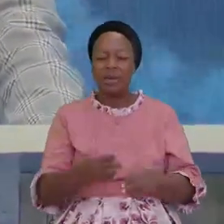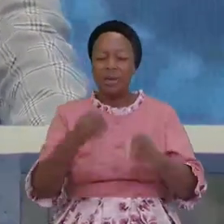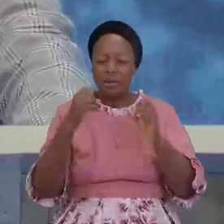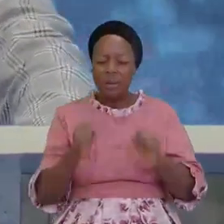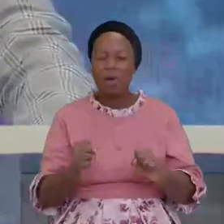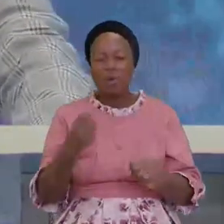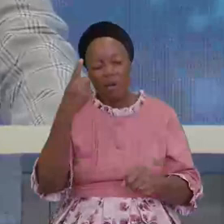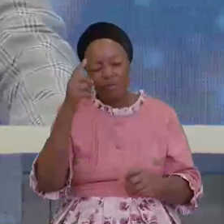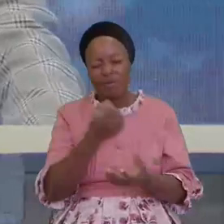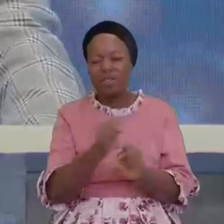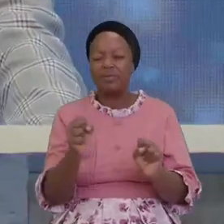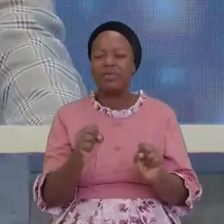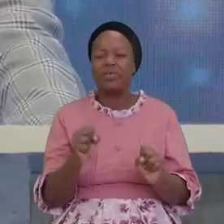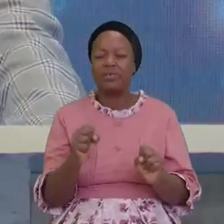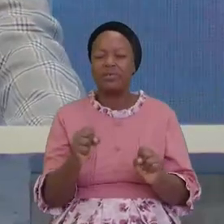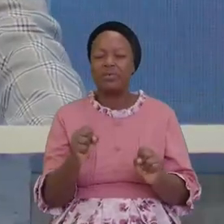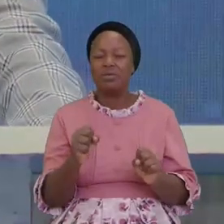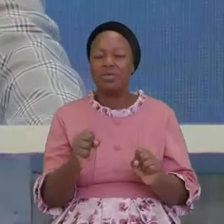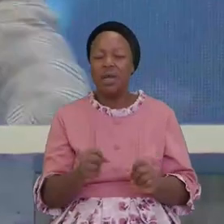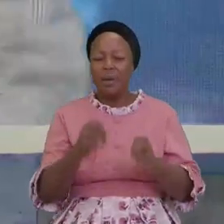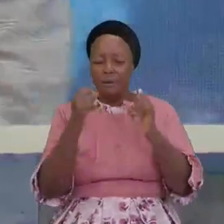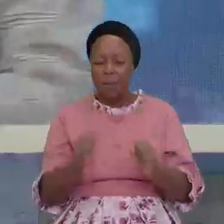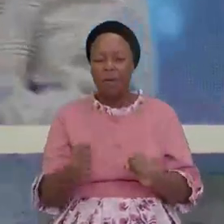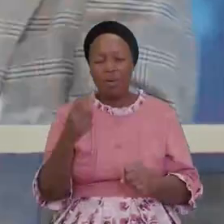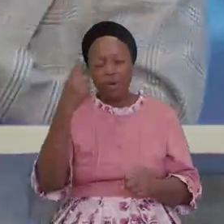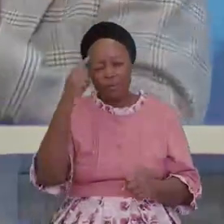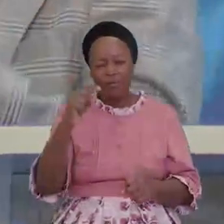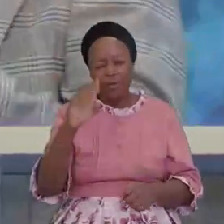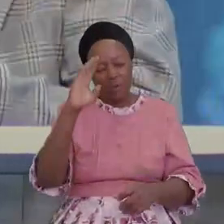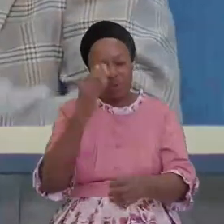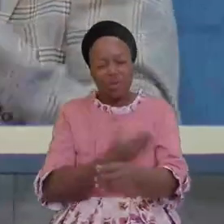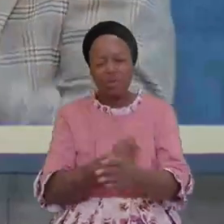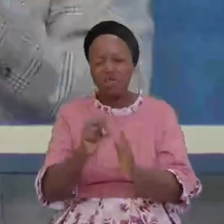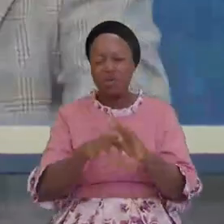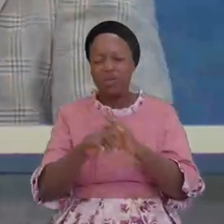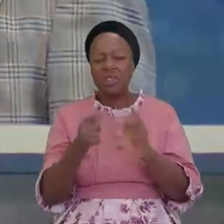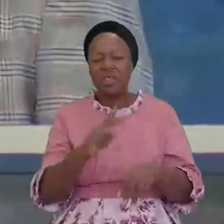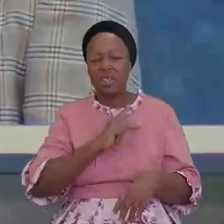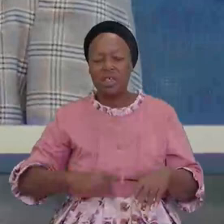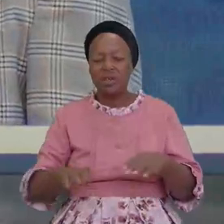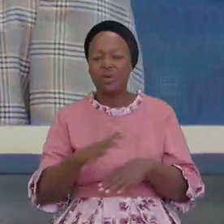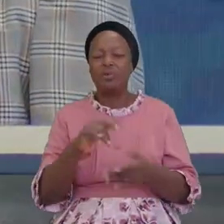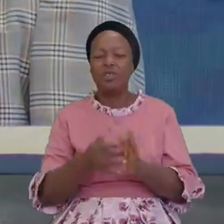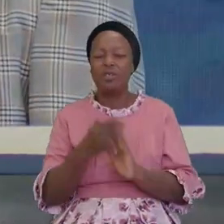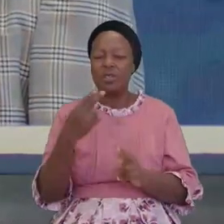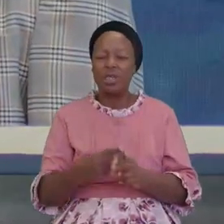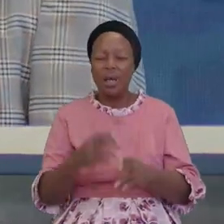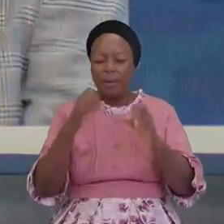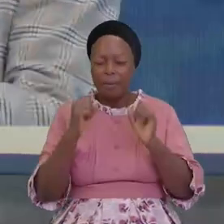La puissance pour le salut. La puissance pour la filiation dans le royaume de Dieu.